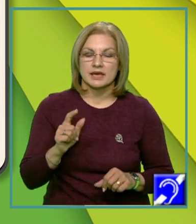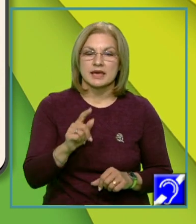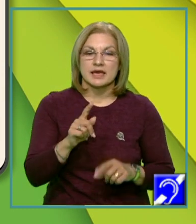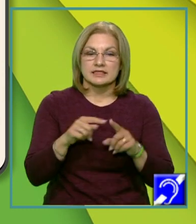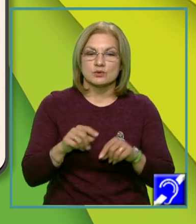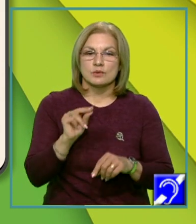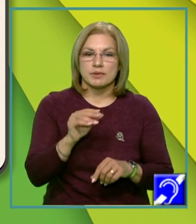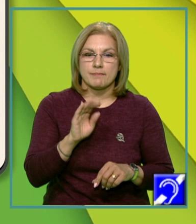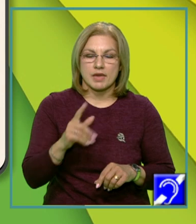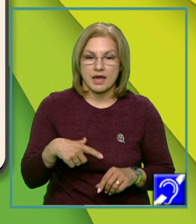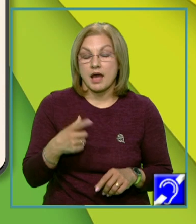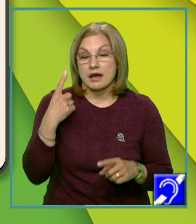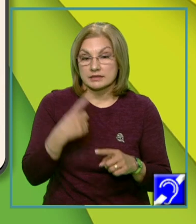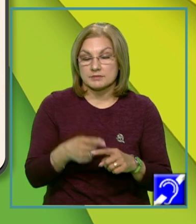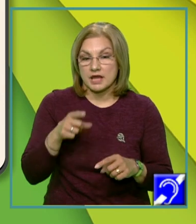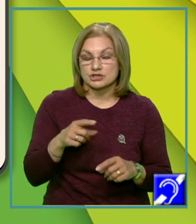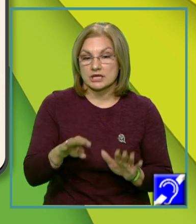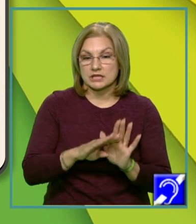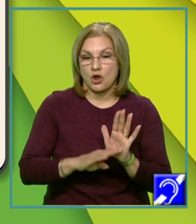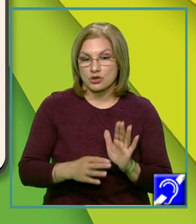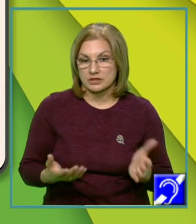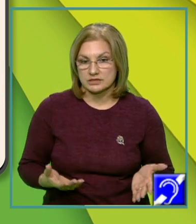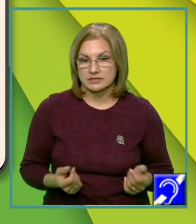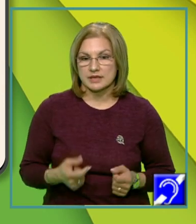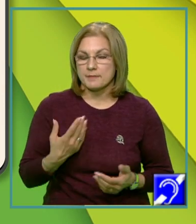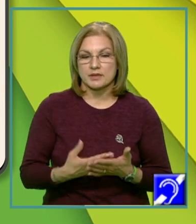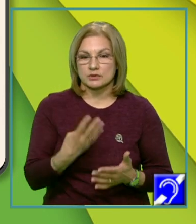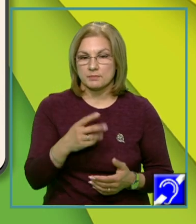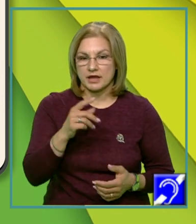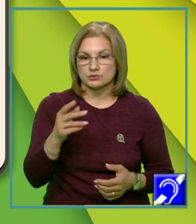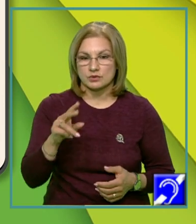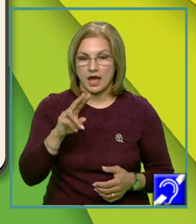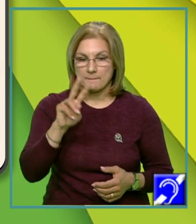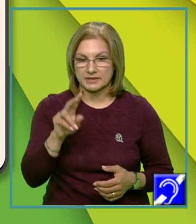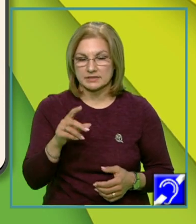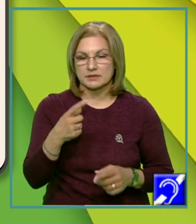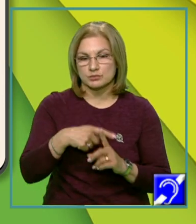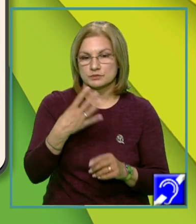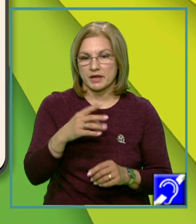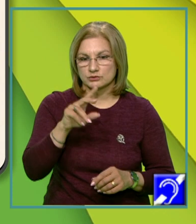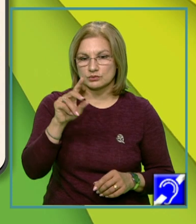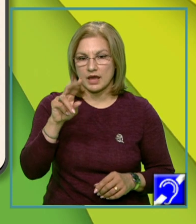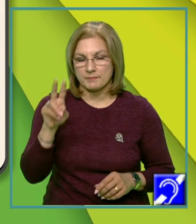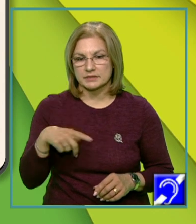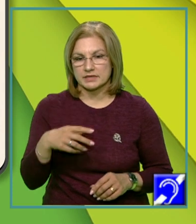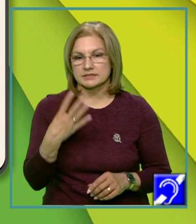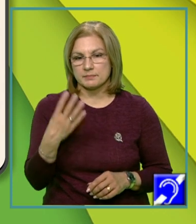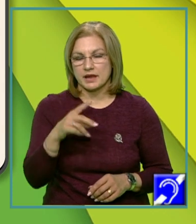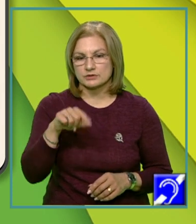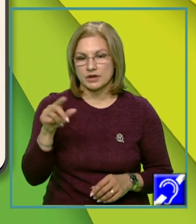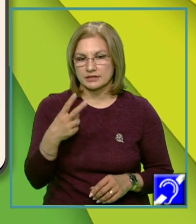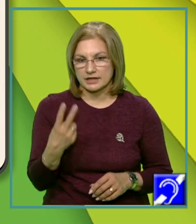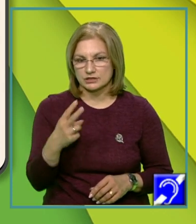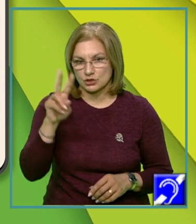Ba îndeplinește această condiție pentru că patru la pătrat plus spatula pătrat egal cu 4 radical din 2 la pătrat